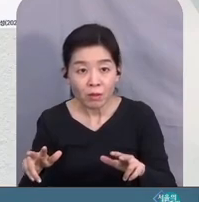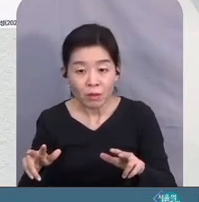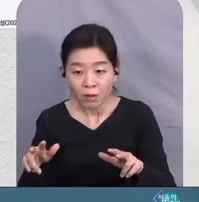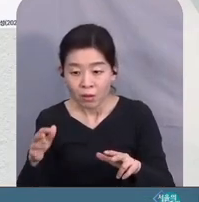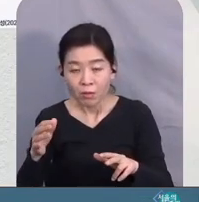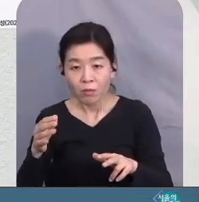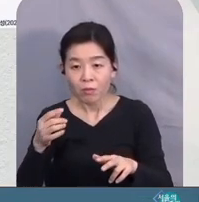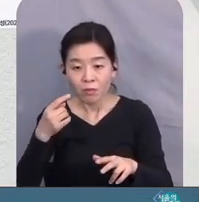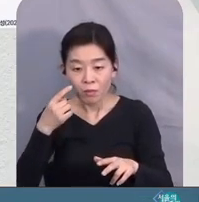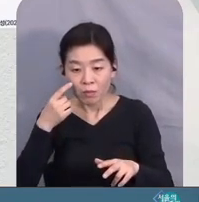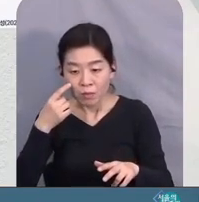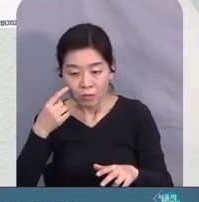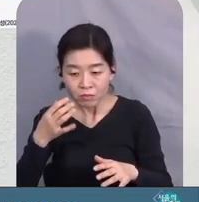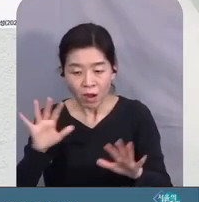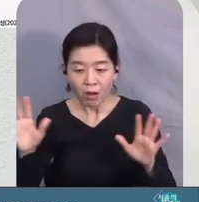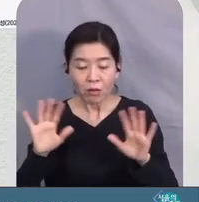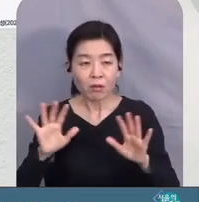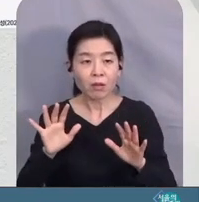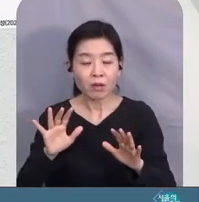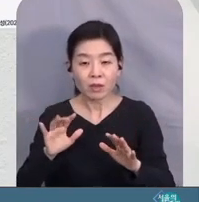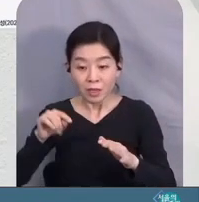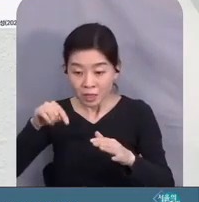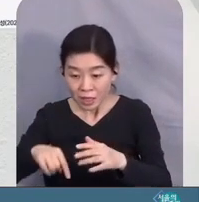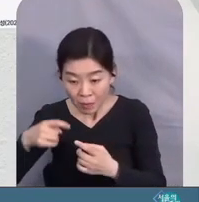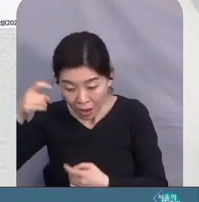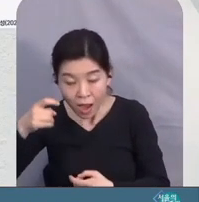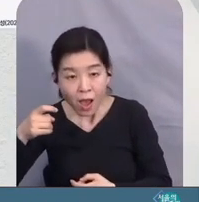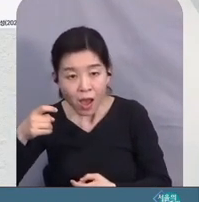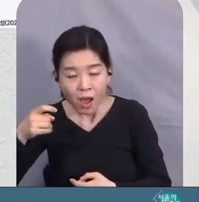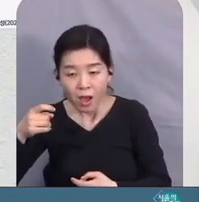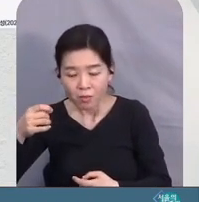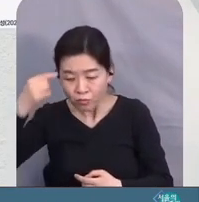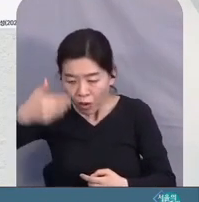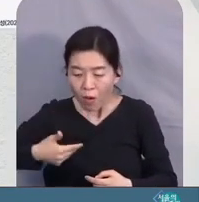보면 직사죠. 그거 어떻게 들어가 봐요?